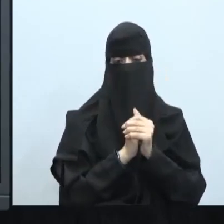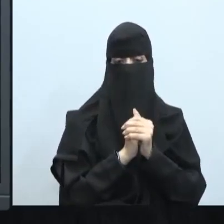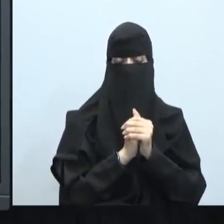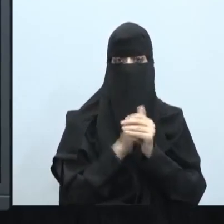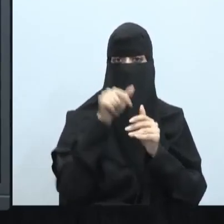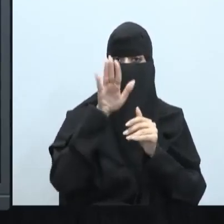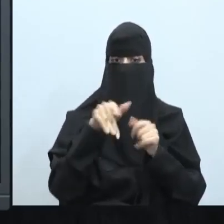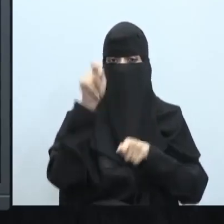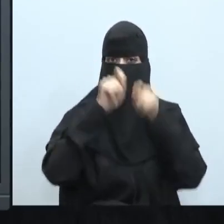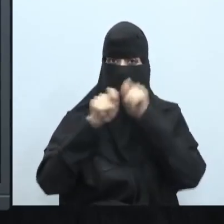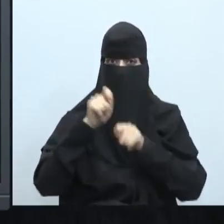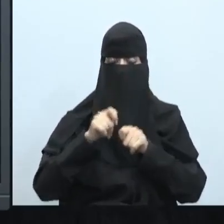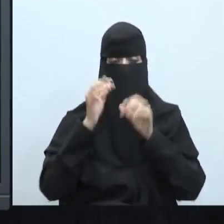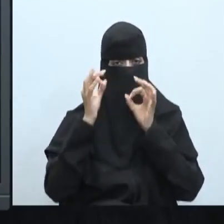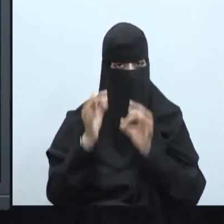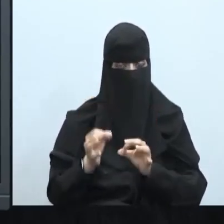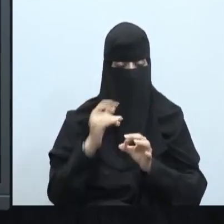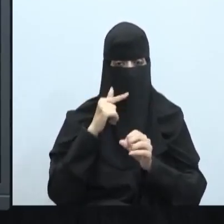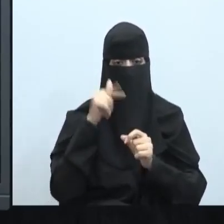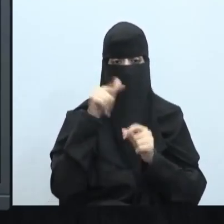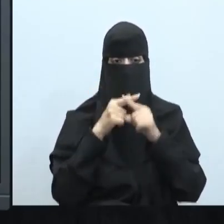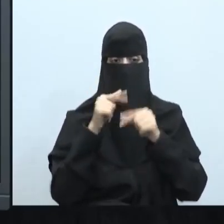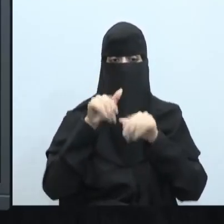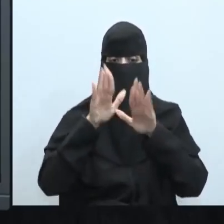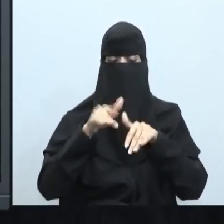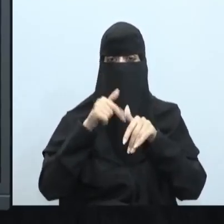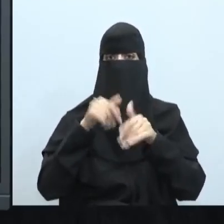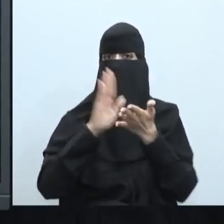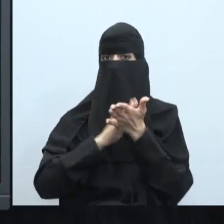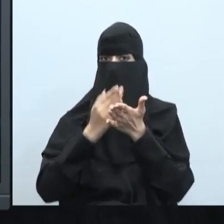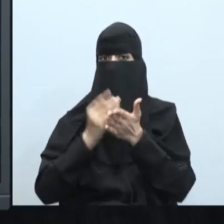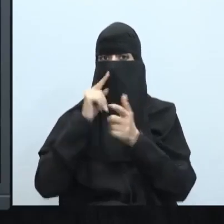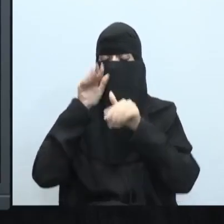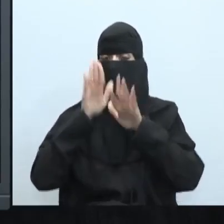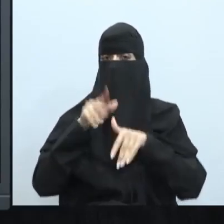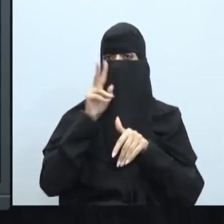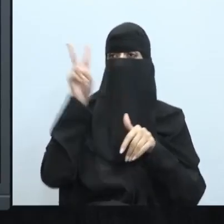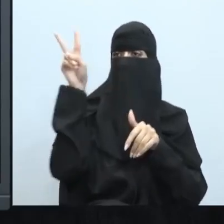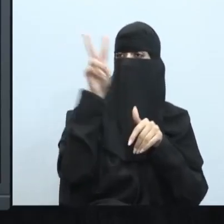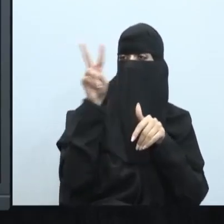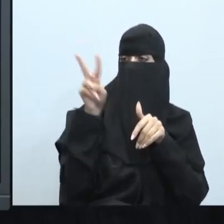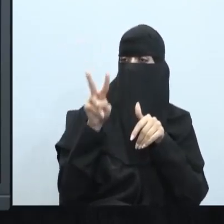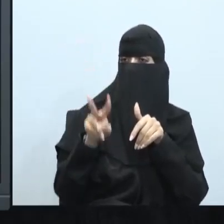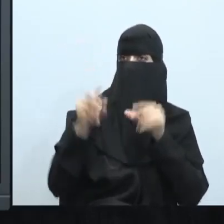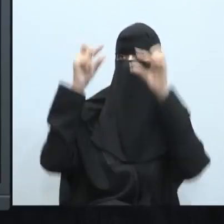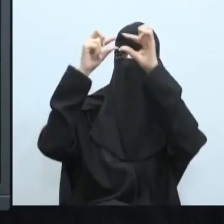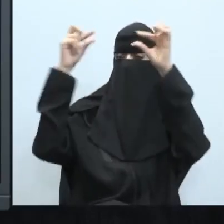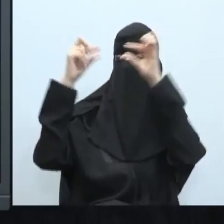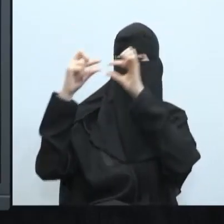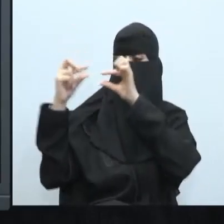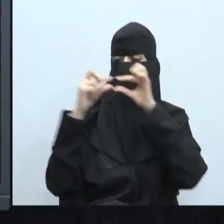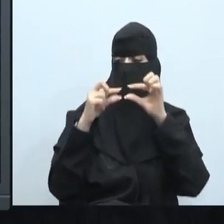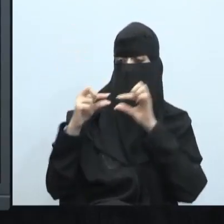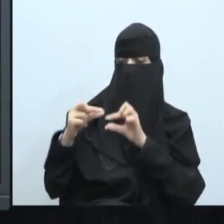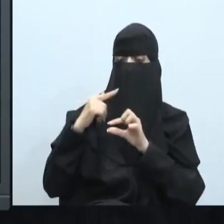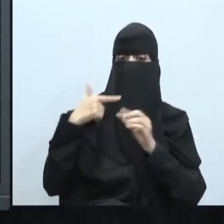هذه عمليه التحقق من الاخطاء في المترجم يجري الترجمه كامله البرنامج ثم يعرض جميع الاخطاء بينما في المفسر